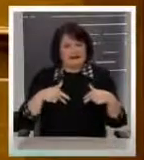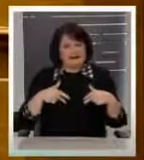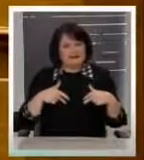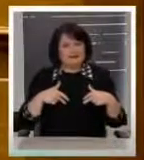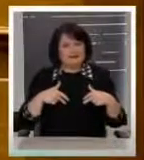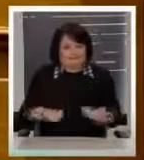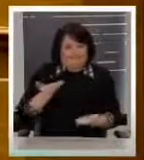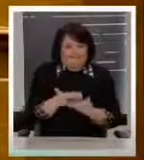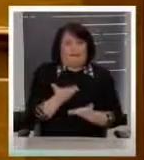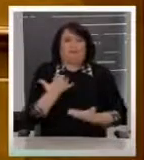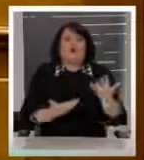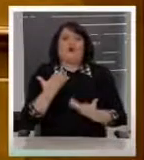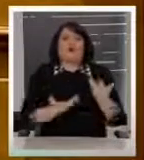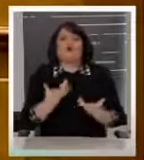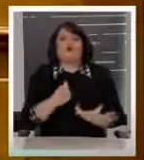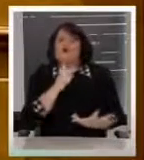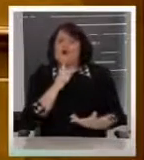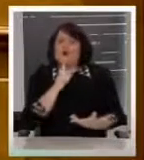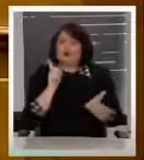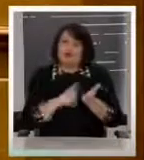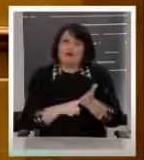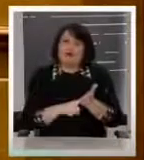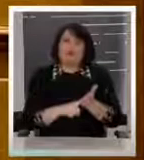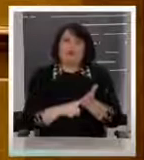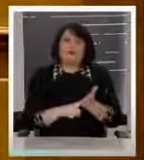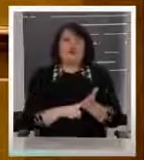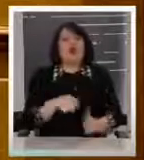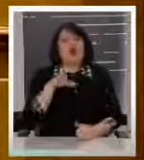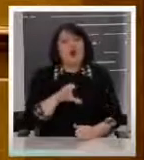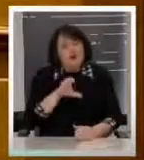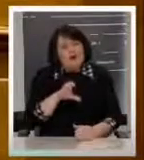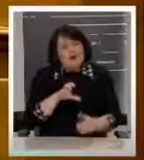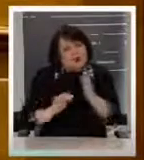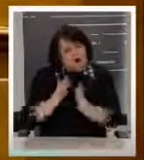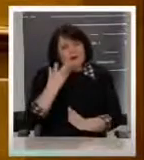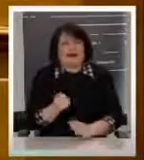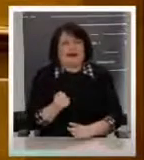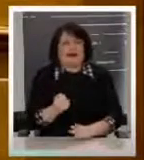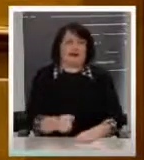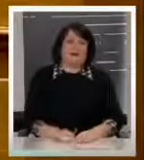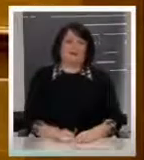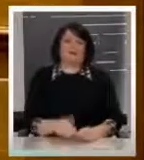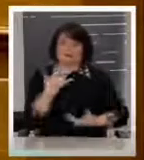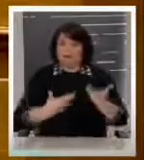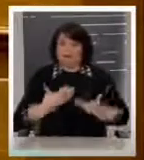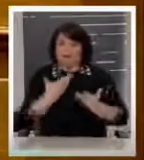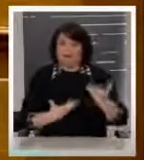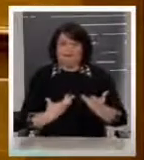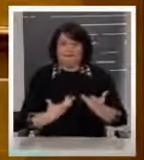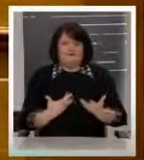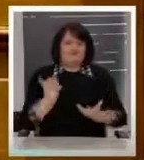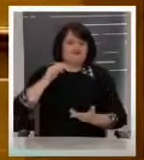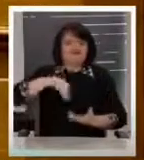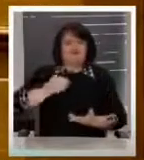ένας προϋπολογισμός όπως θα έπρεπε να είναι σε μια αναπτυγμένη χώρα. Ένας προϋπολογισμός που δεν χαρακτηρίζεται από τις ανομαλίες